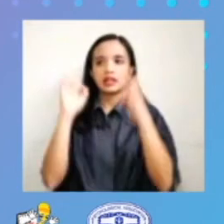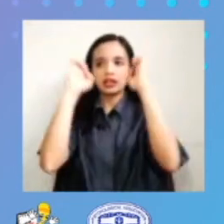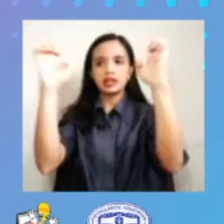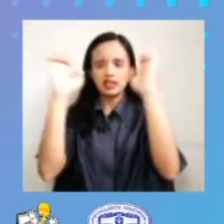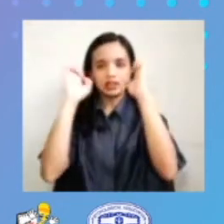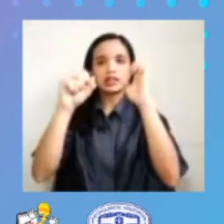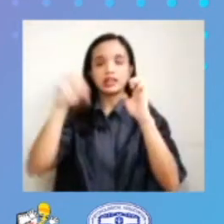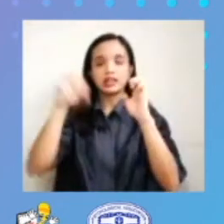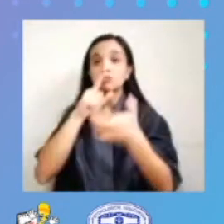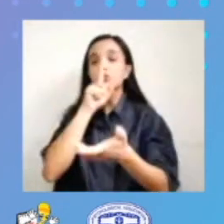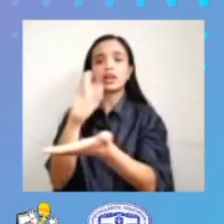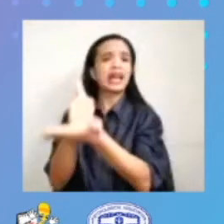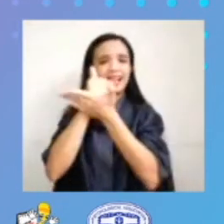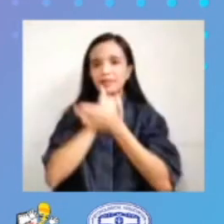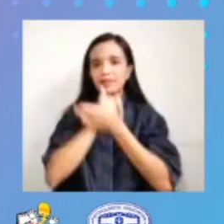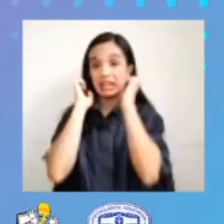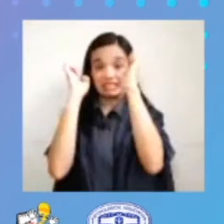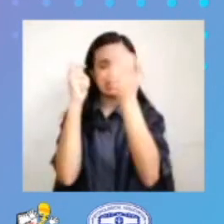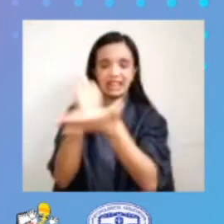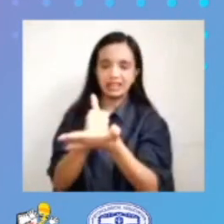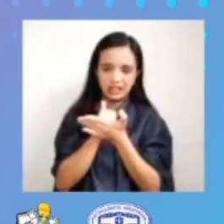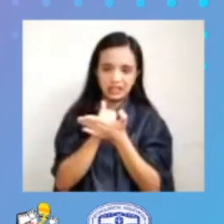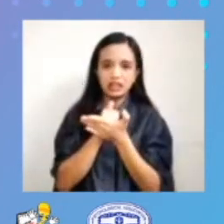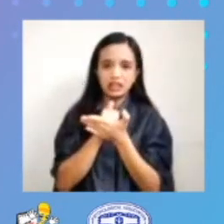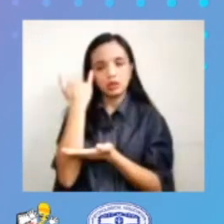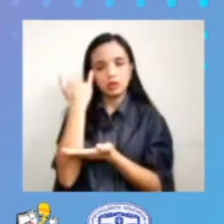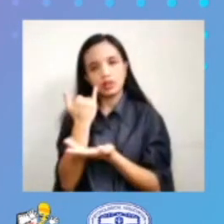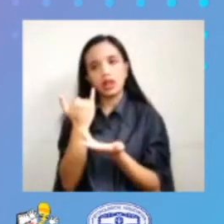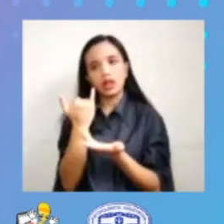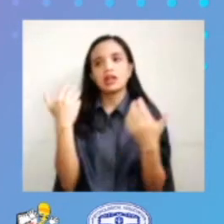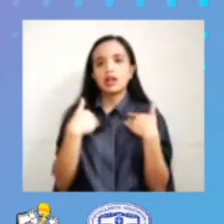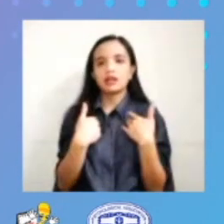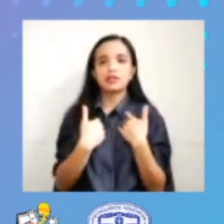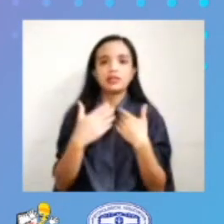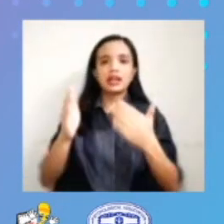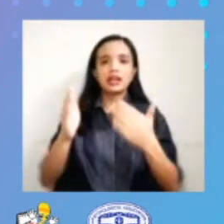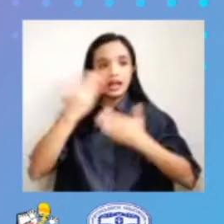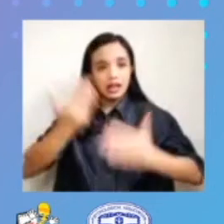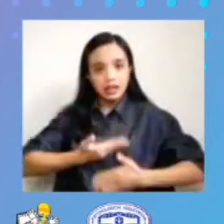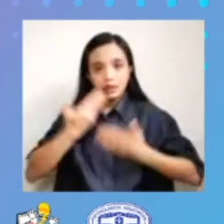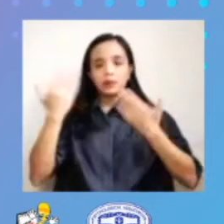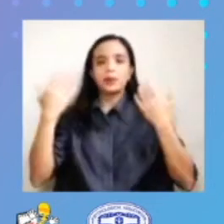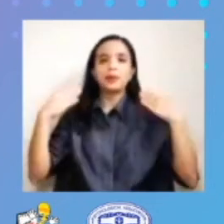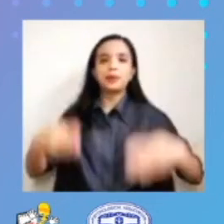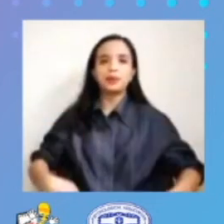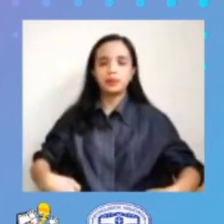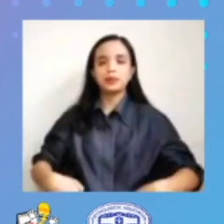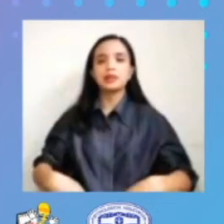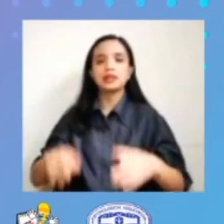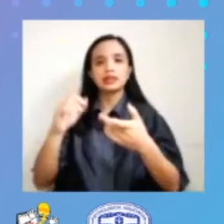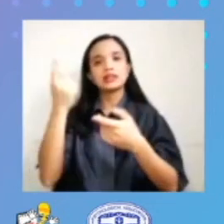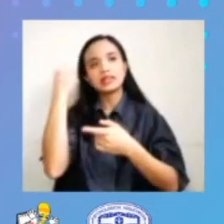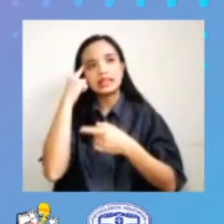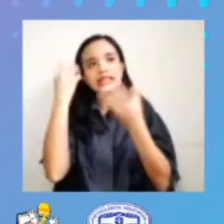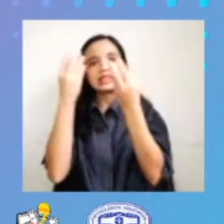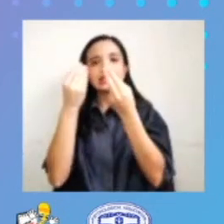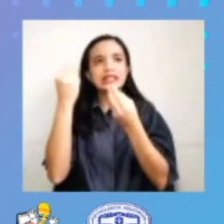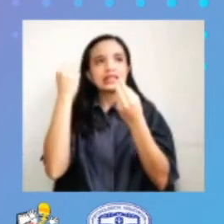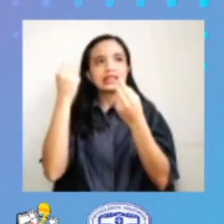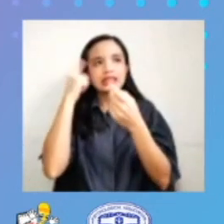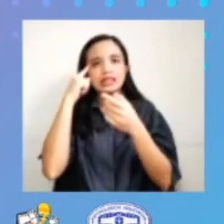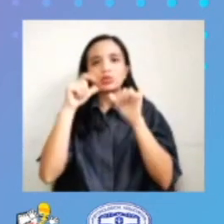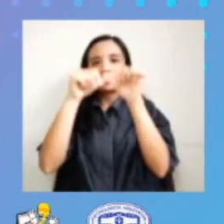no, I'm listening to them, to Enzo and Julia, parang pakiramdam ko, yeah, I really need to do something more, no? Kasi, like when I do a